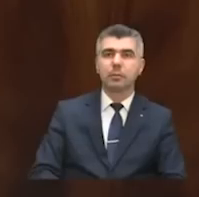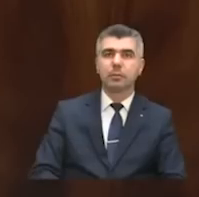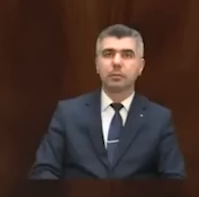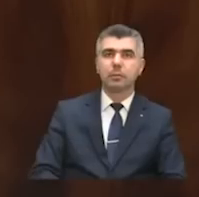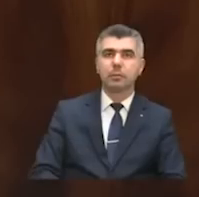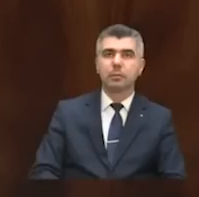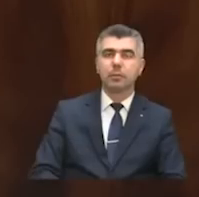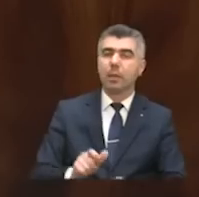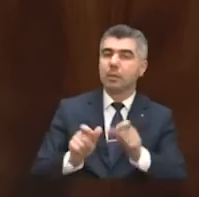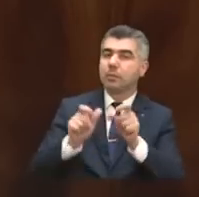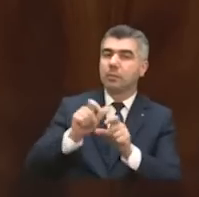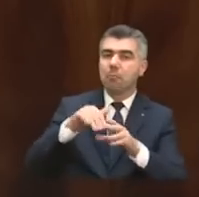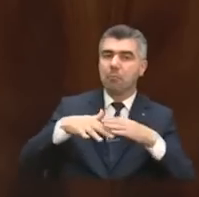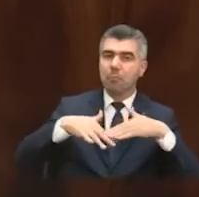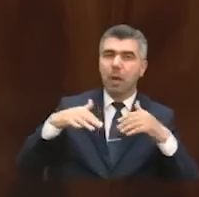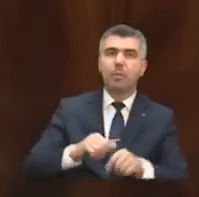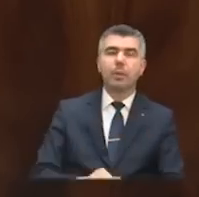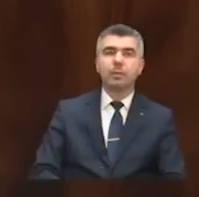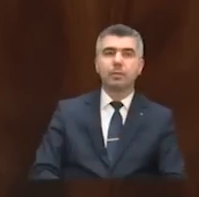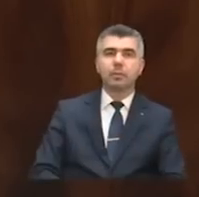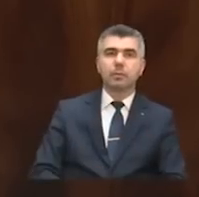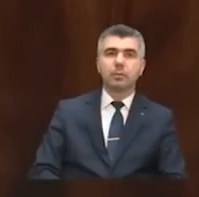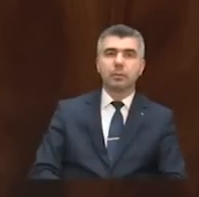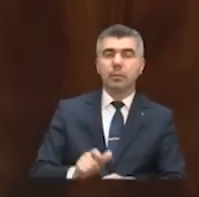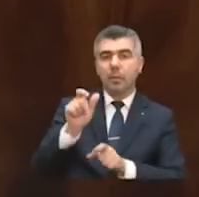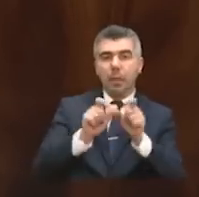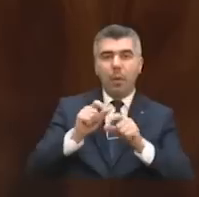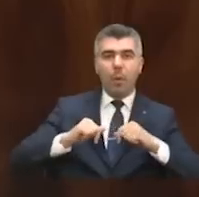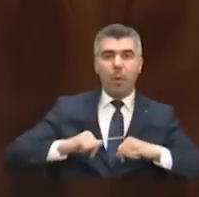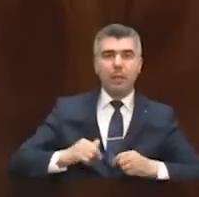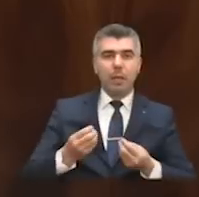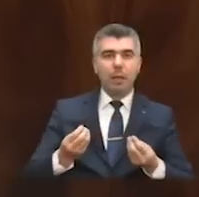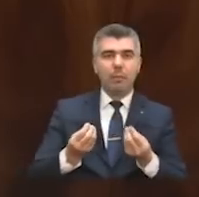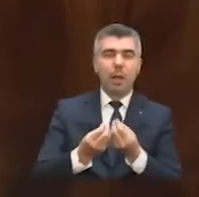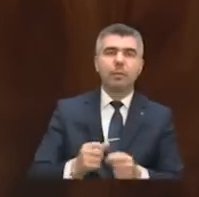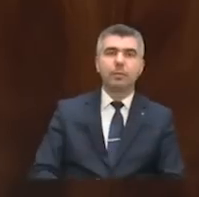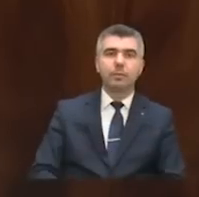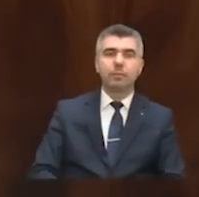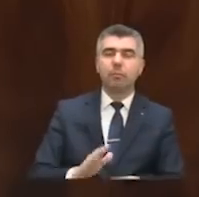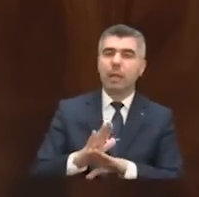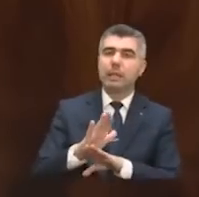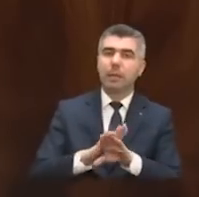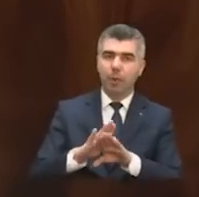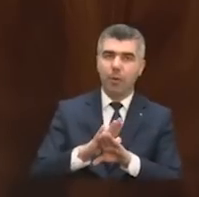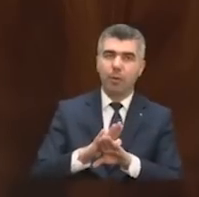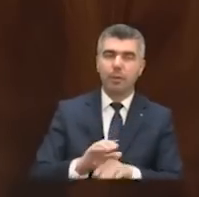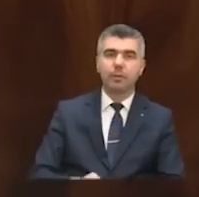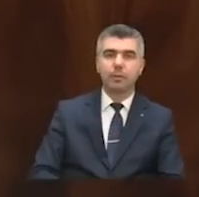السيدات والسادة النواب المحترمون، السيدات والسادة الوزراء، إلا سمحتوا